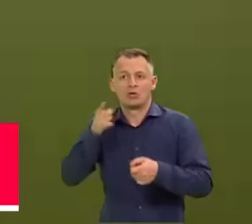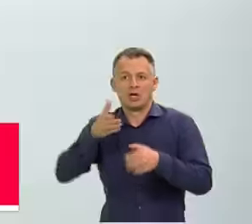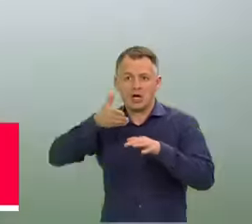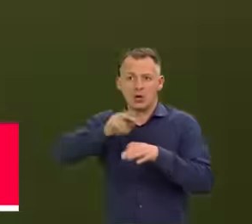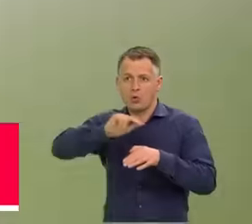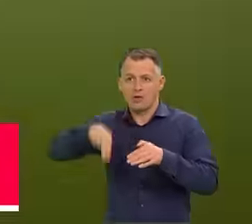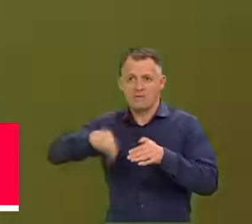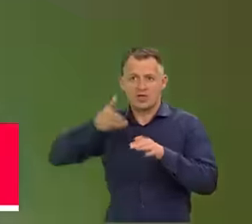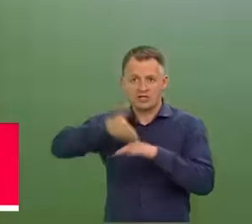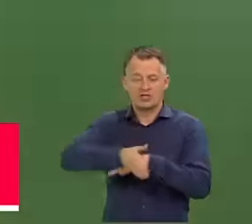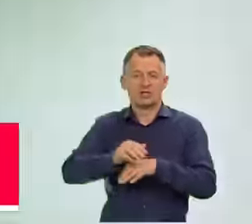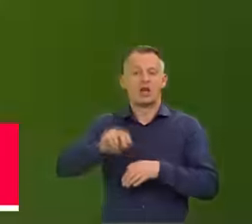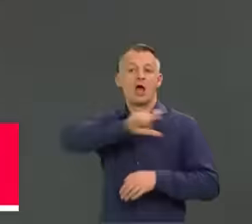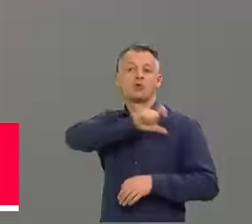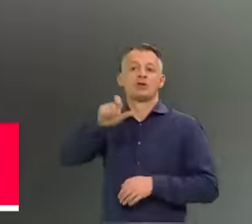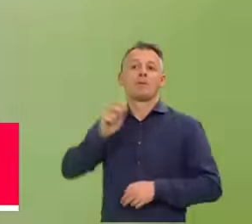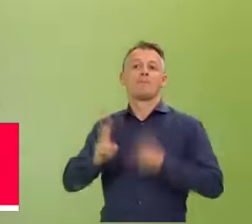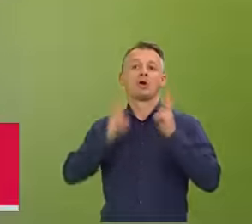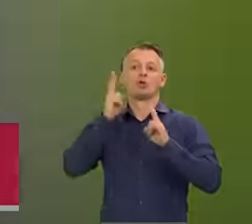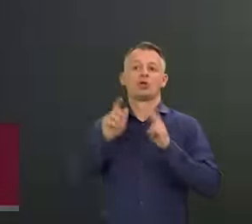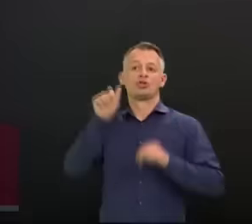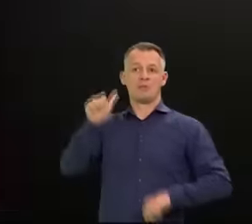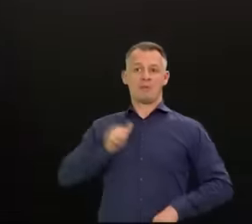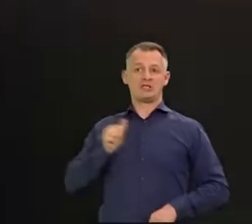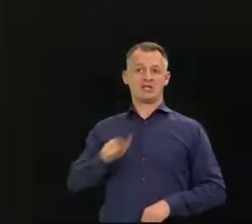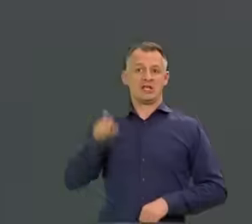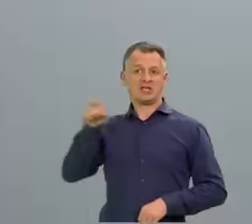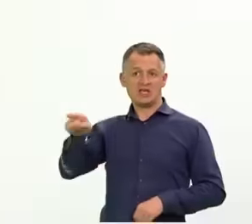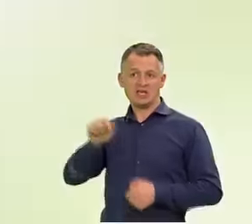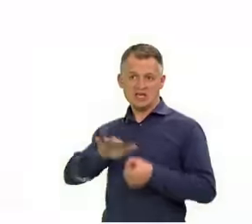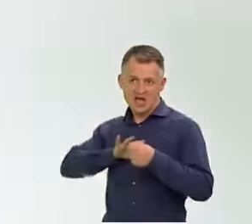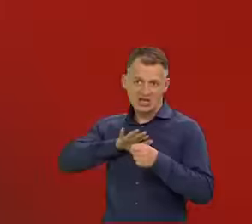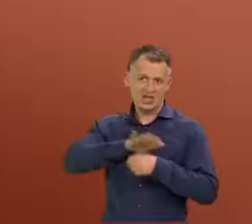pe pădurar și pe paznic că ei ar fi fost cei care i-au agresat.